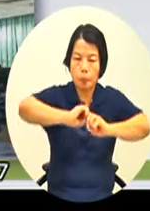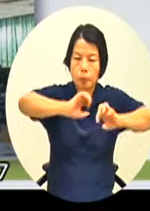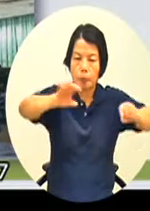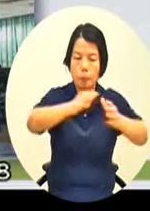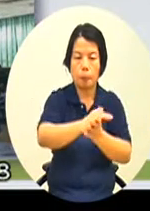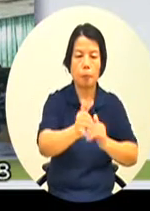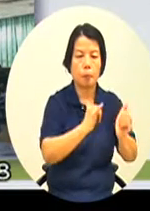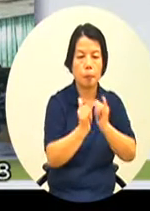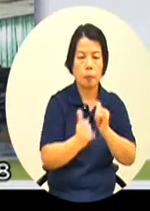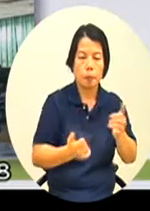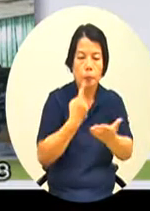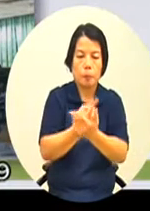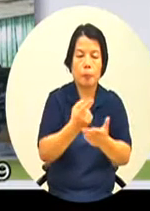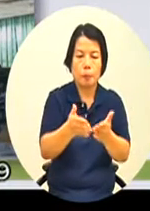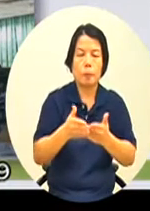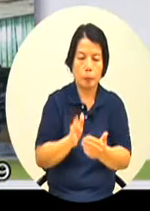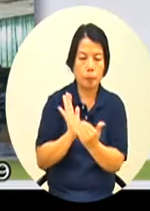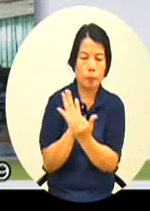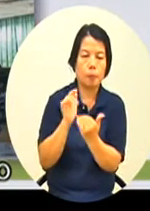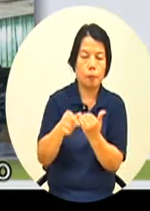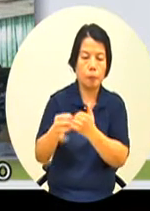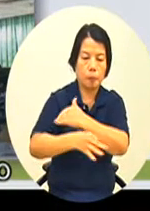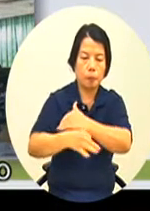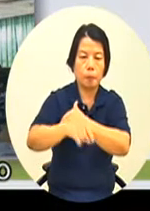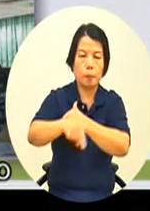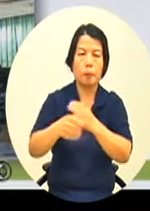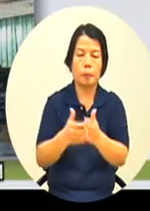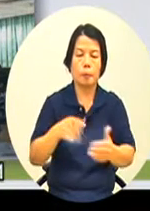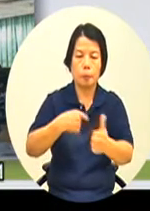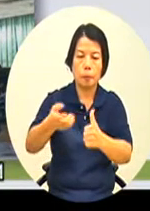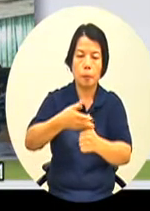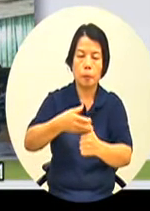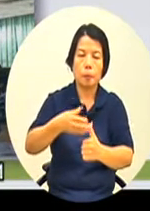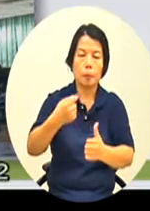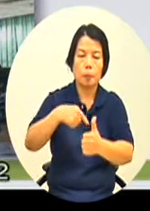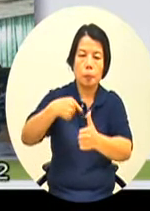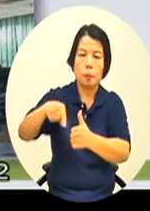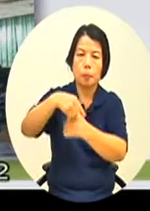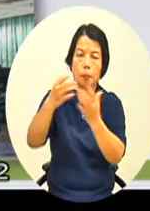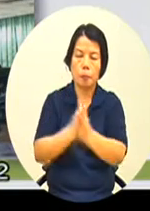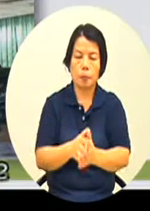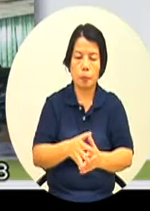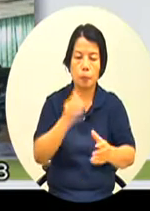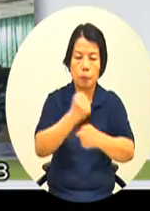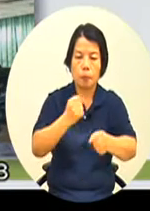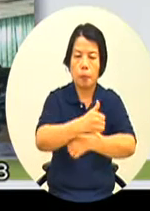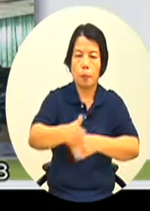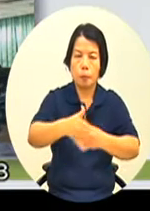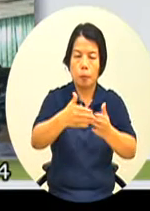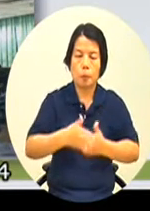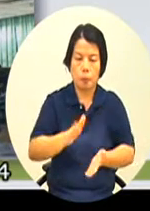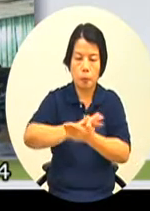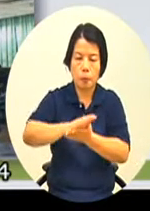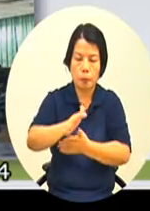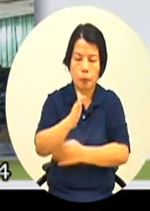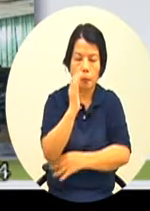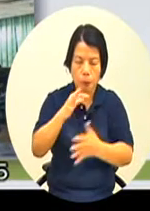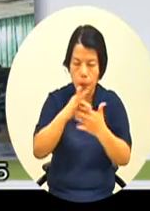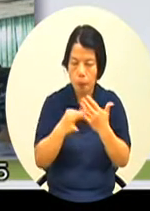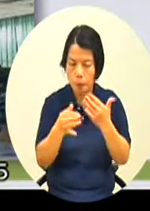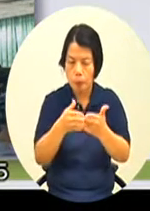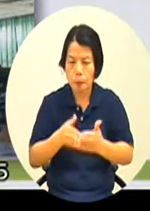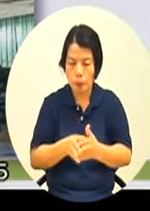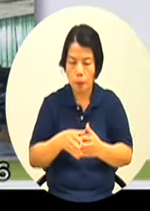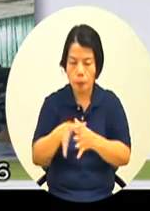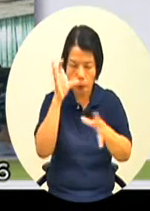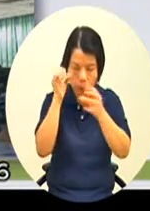众来参与防贪。有关于员工的法纪教育方面，为了建立员工廉政伦理的纪律，我们充实相关的职能，